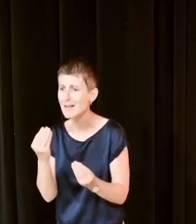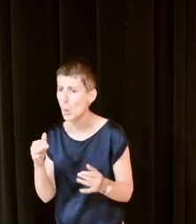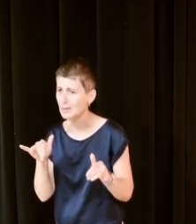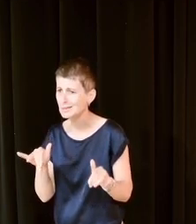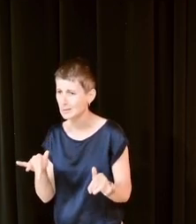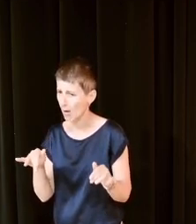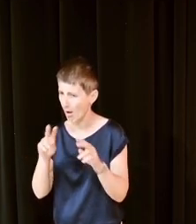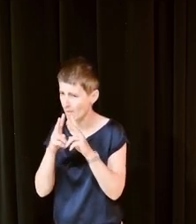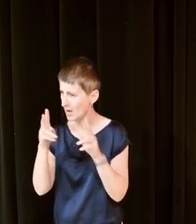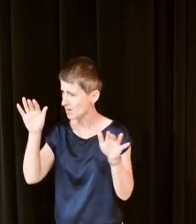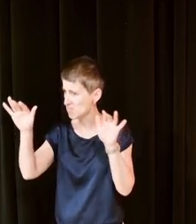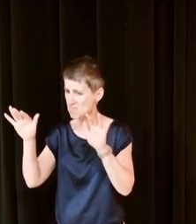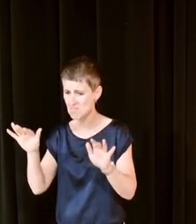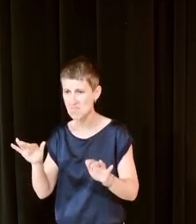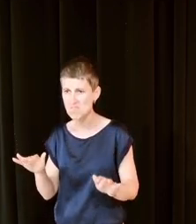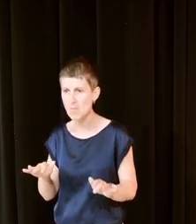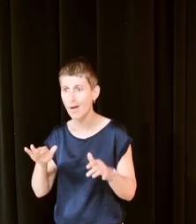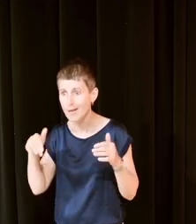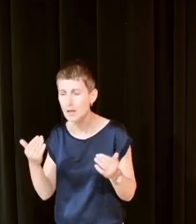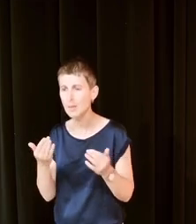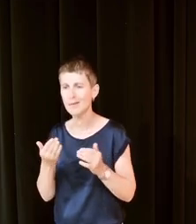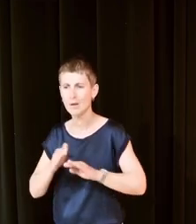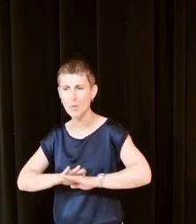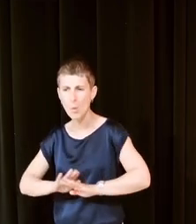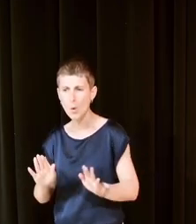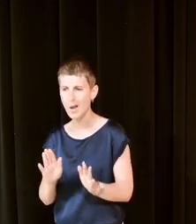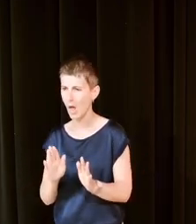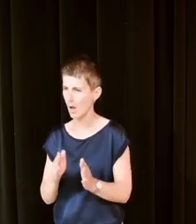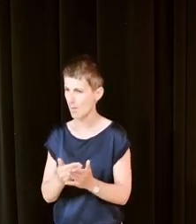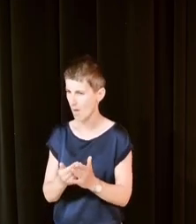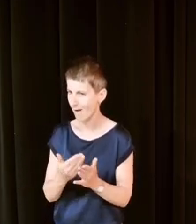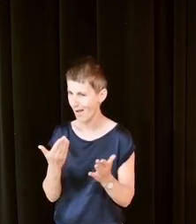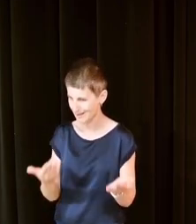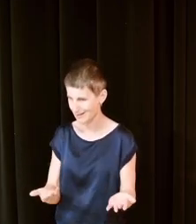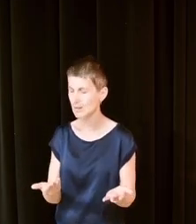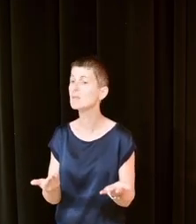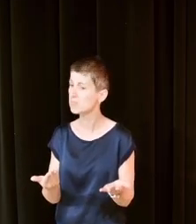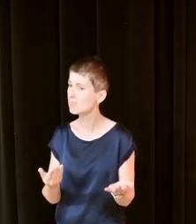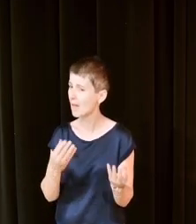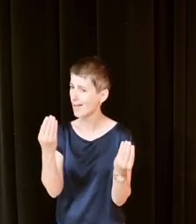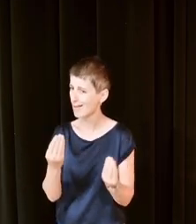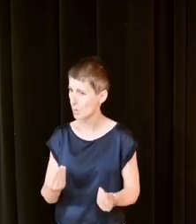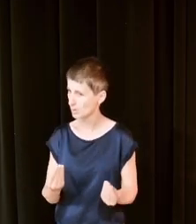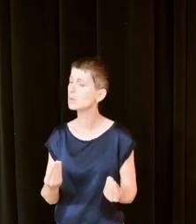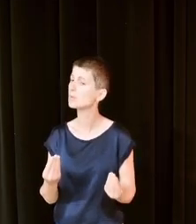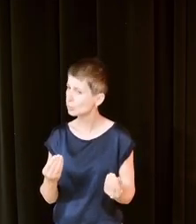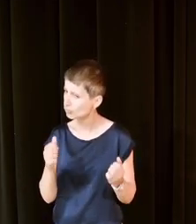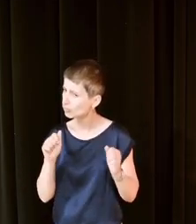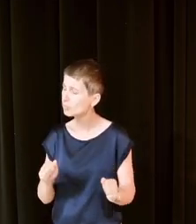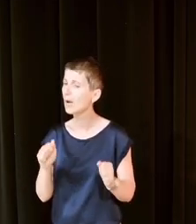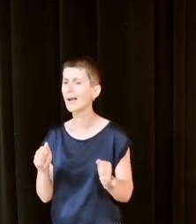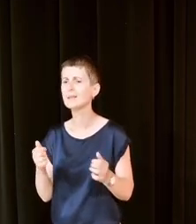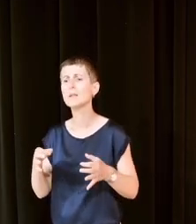so verschiedenen Stellen und gibt es dafür eine Evidenz, dass das tatsächlich das Gesundheitserleben, das